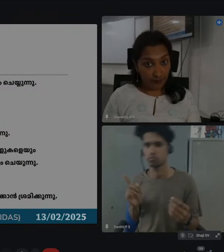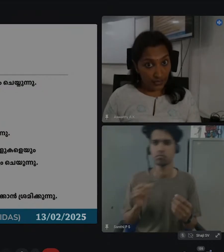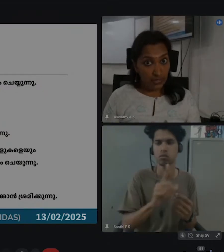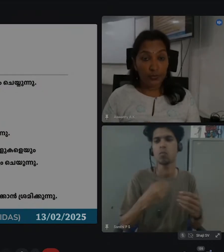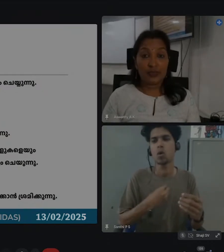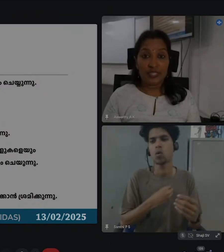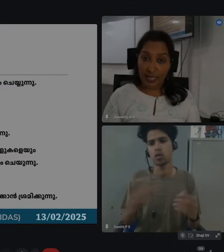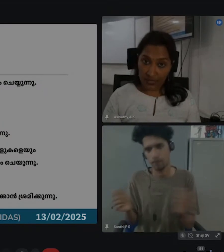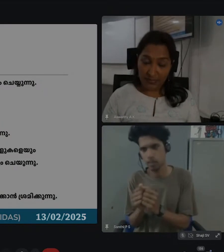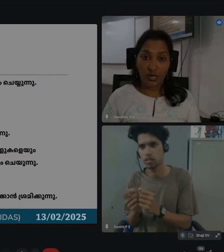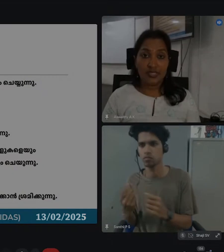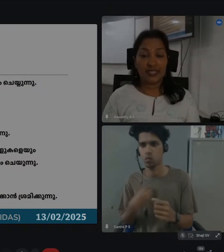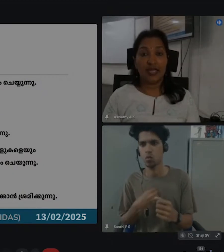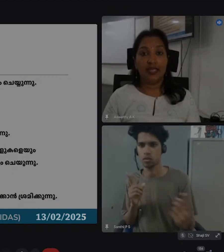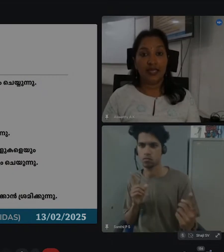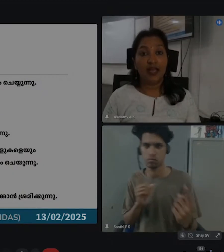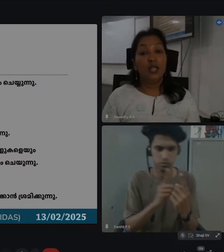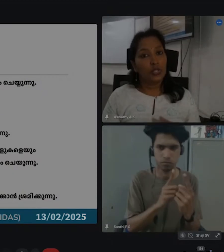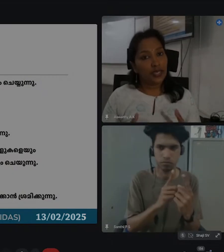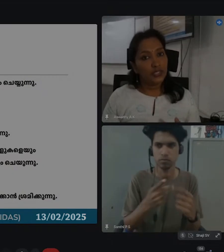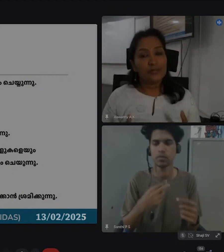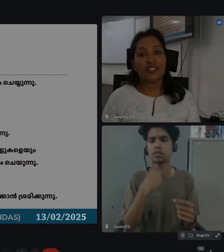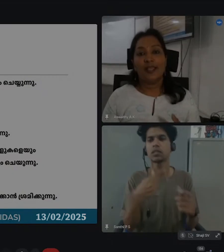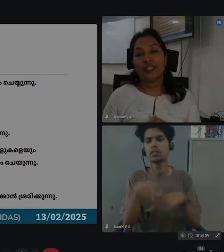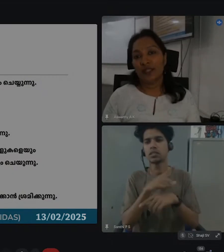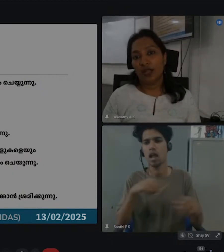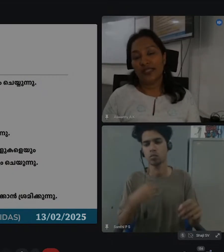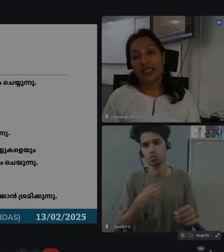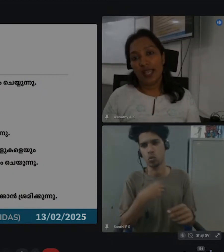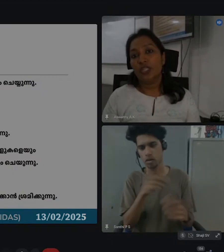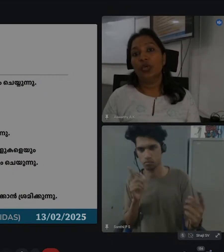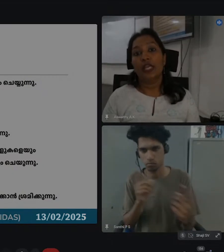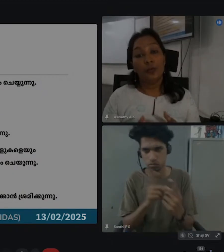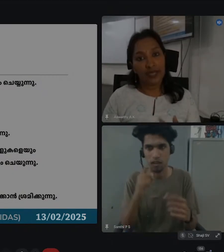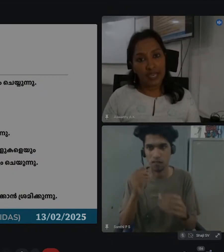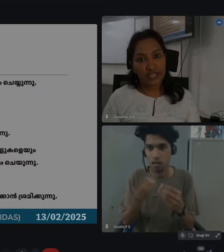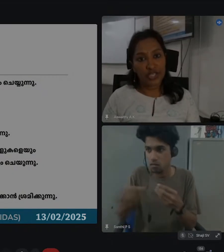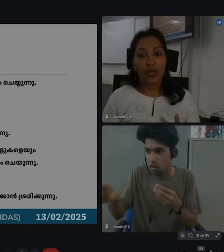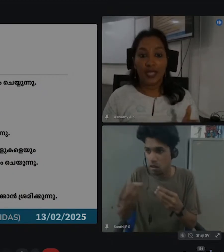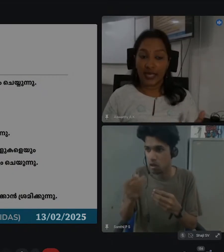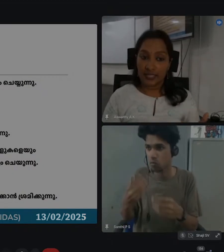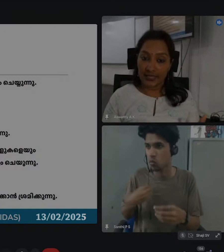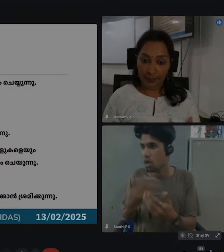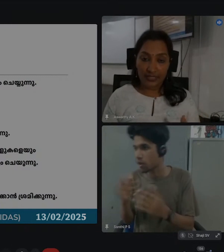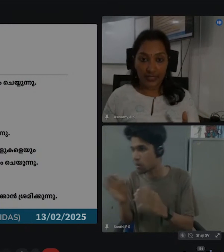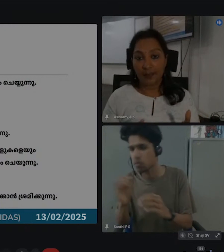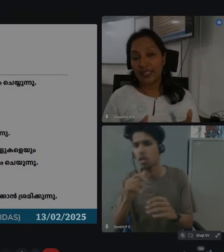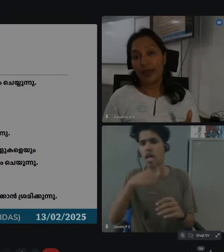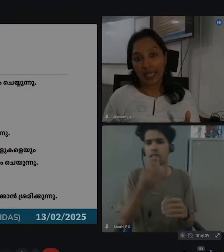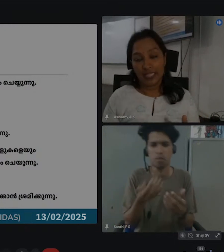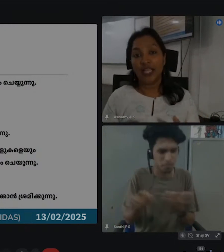കാണിക്കുക, ഒരു സ്പീച്ച് ലാംഗ്വേജ് പെത്തോളജിസ്റ്റിനെ കാണിക്കുക. തൊട്ടടുത്ത് ഒരു സ്പീച്ച് ലാംഗ്വേജ് പെത്തോളജിസ്റ്റ് ഇല്ല എന്നുണ്ടെങ്കിൽ ഒരു പീഡിയാട്രീഷ്യനെയോ അല്ലെങ്കിൽ